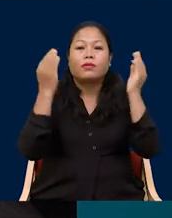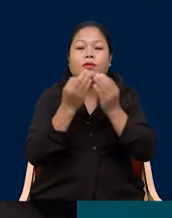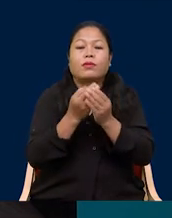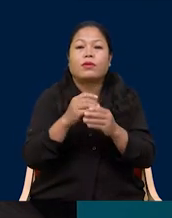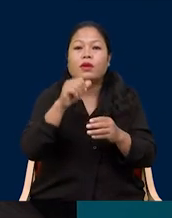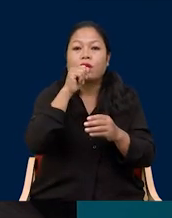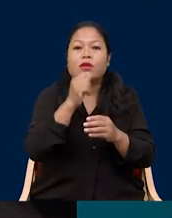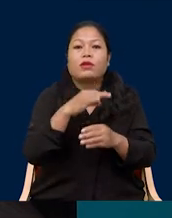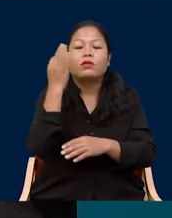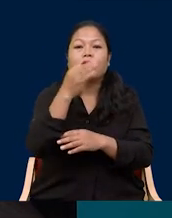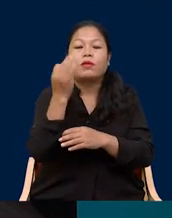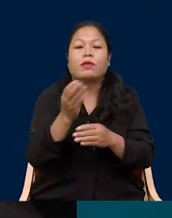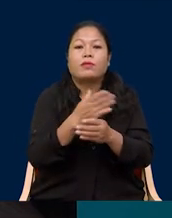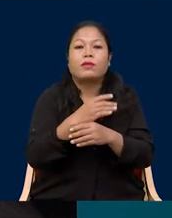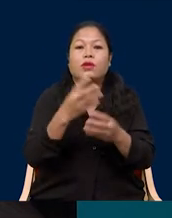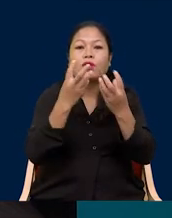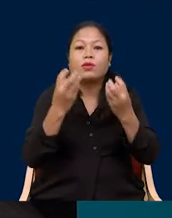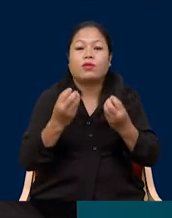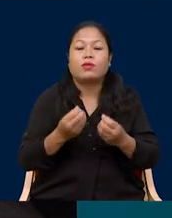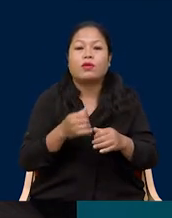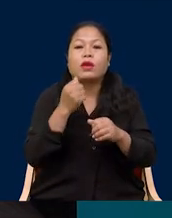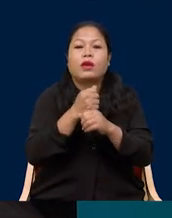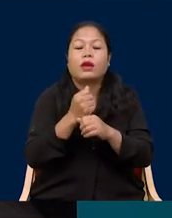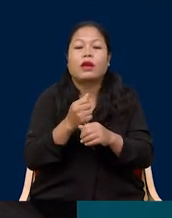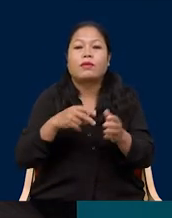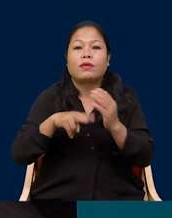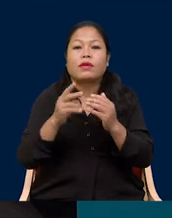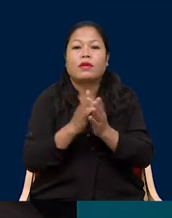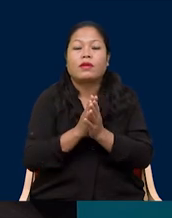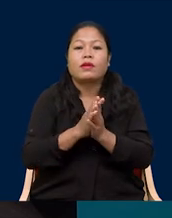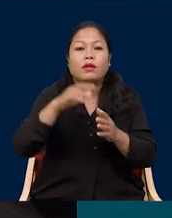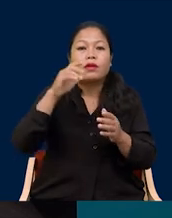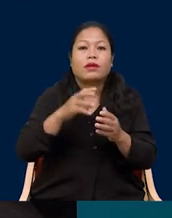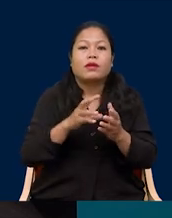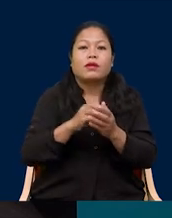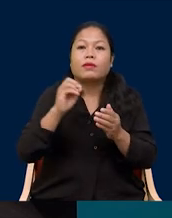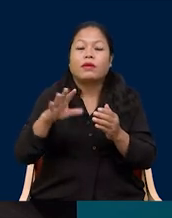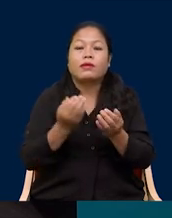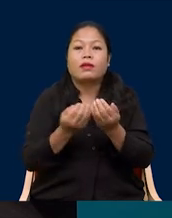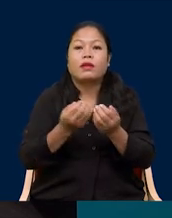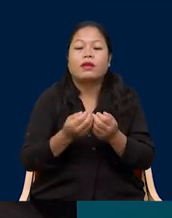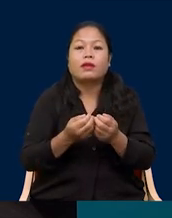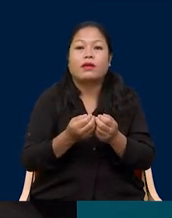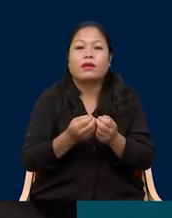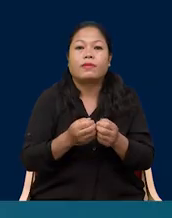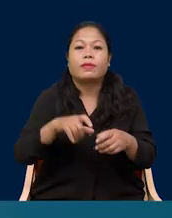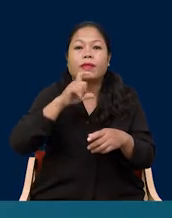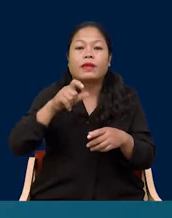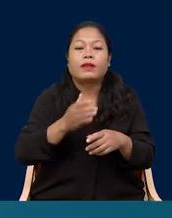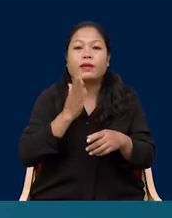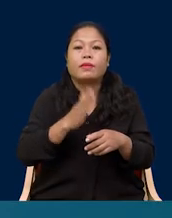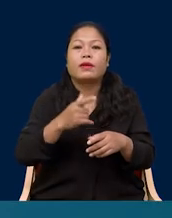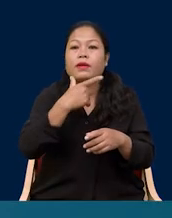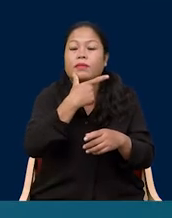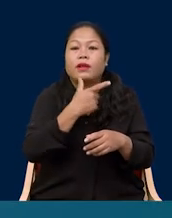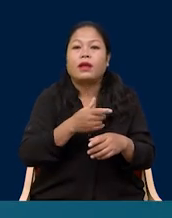विशिष्ट विश्वव्यापी जलवायु परिवर्तन न्यूनीकरणको कदम चाल्ने अवसरलाई खेर जान नदिने अपेक्षा गरेको छ।